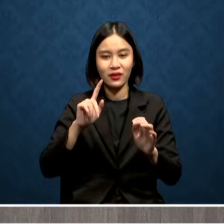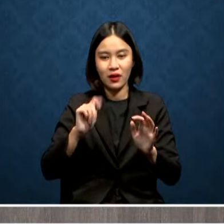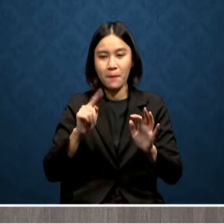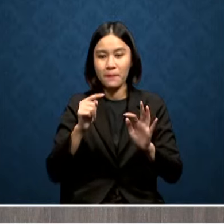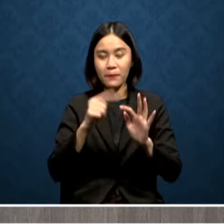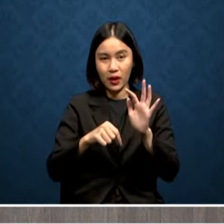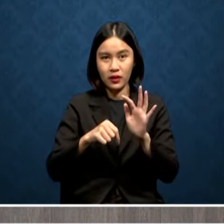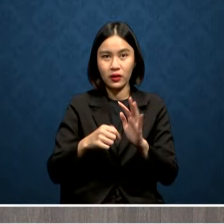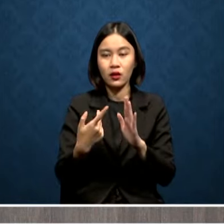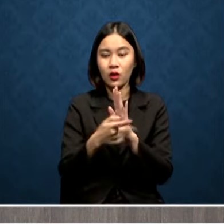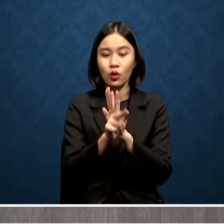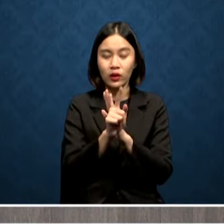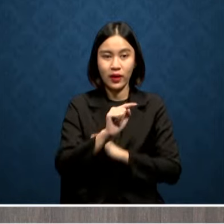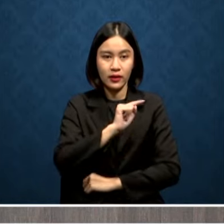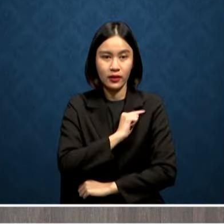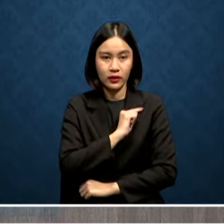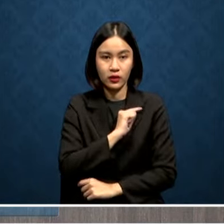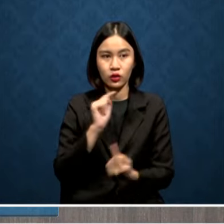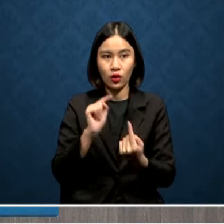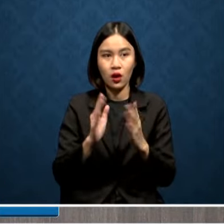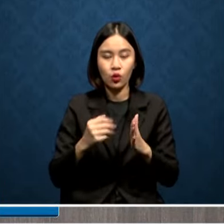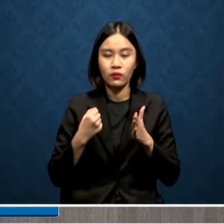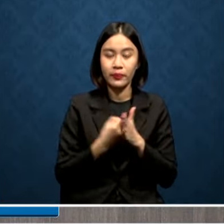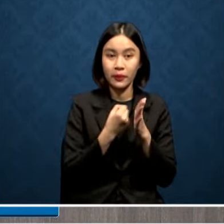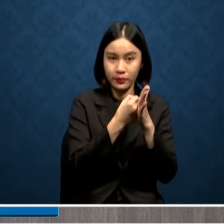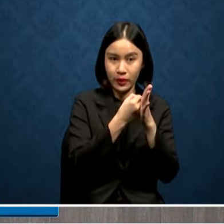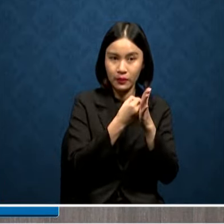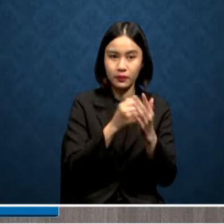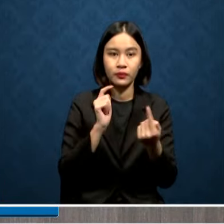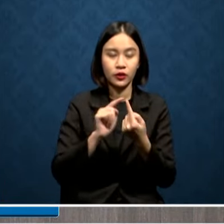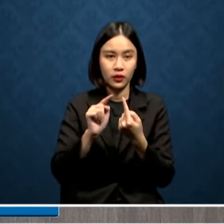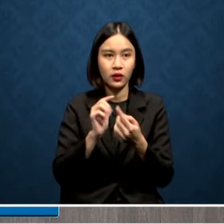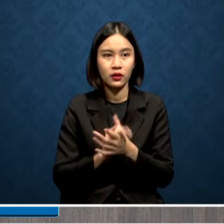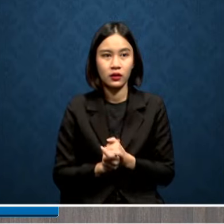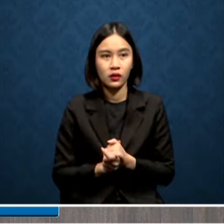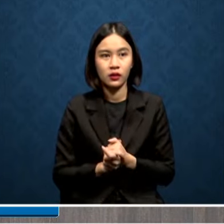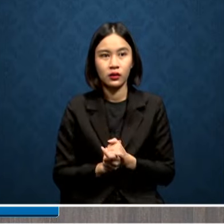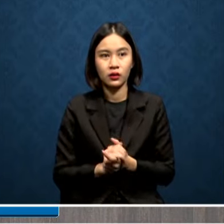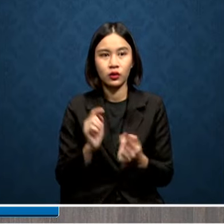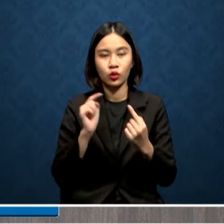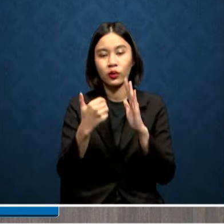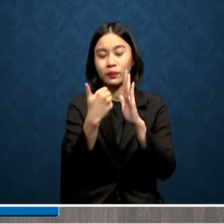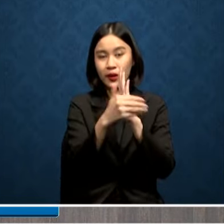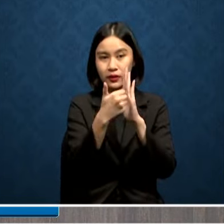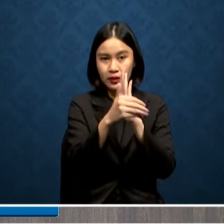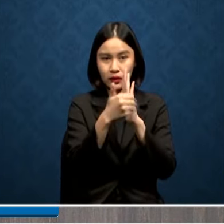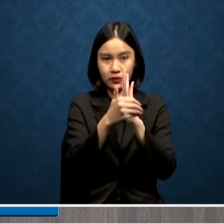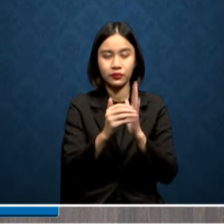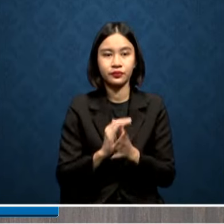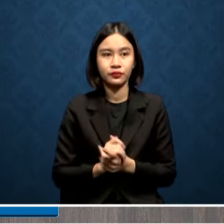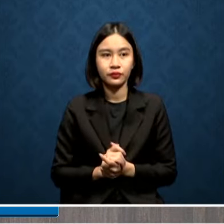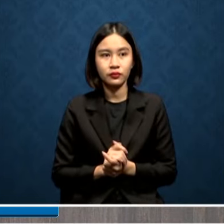ขอนแก่นในฐานะที่เป็นนักต่อสู้จากถิ่นที่ราบสูง